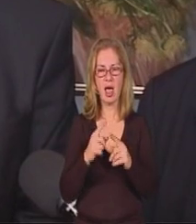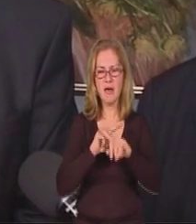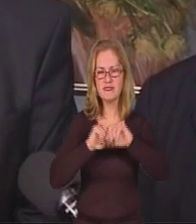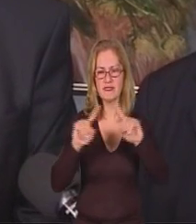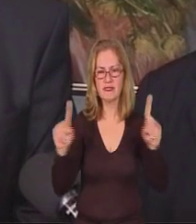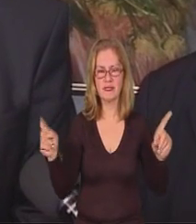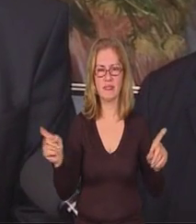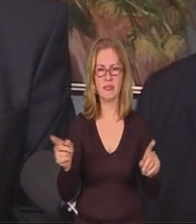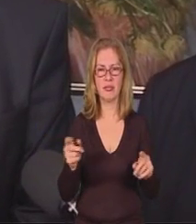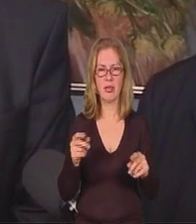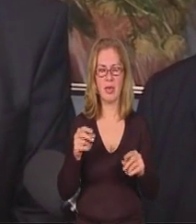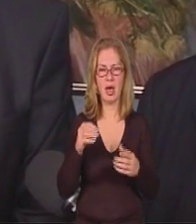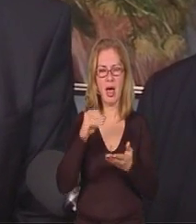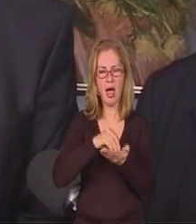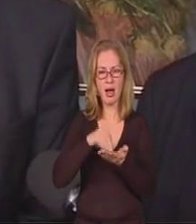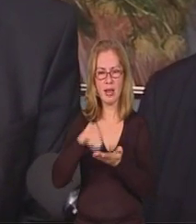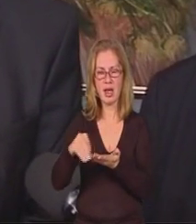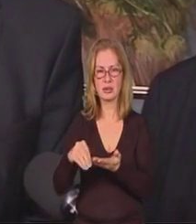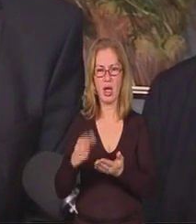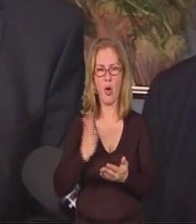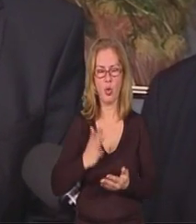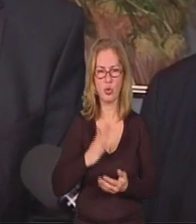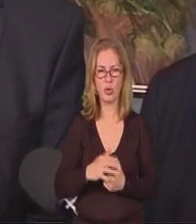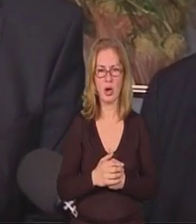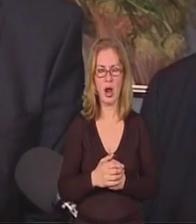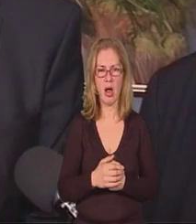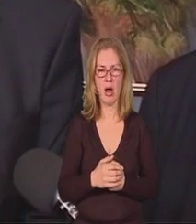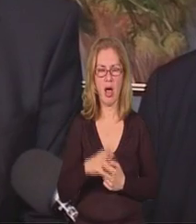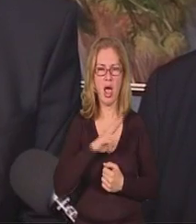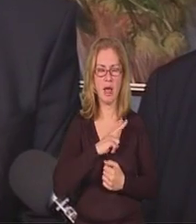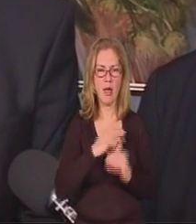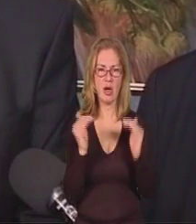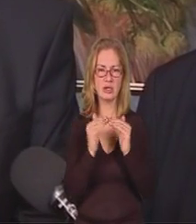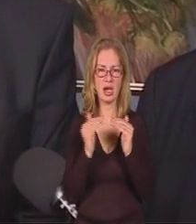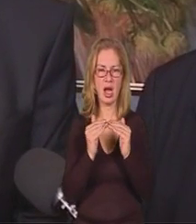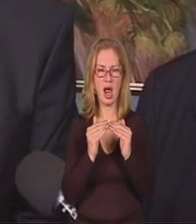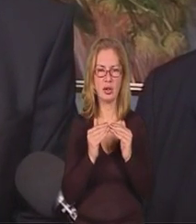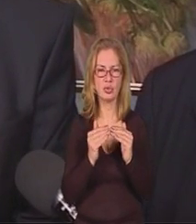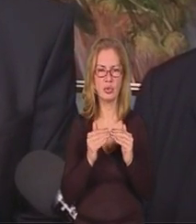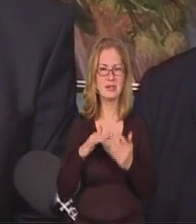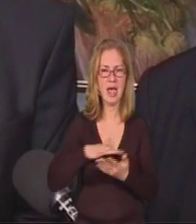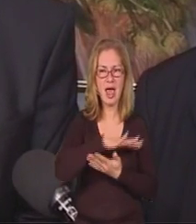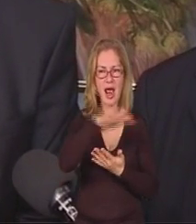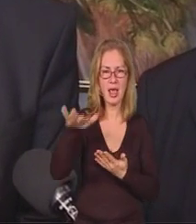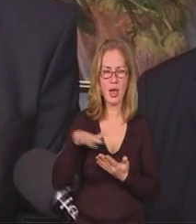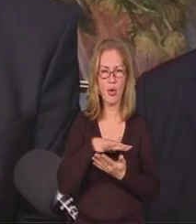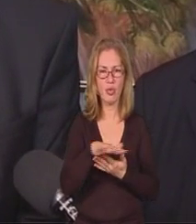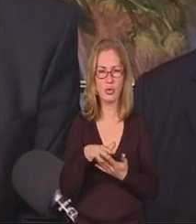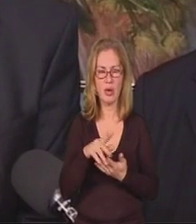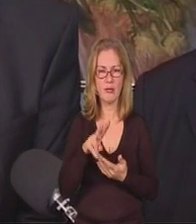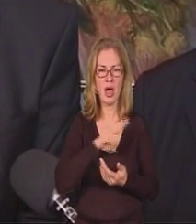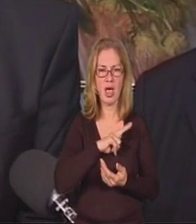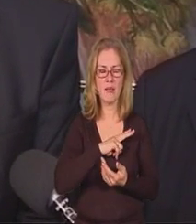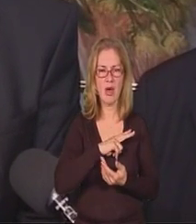kultura. Imamo saradnju sa regionom i danas imamo tu čast da ugostimo